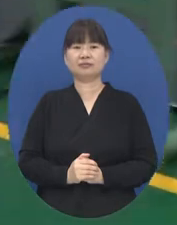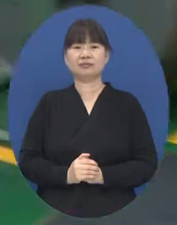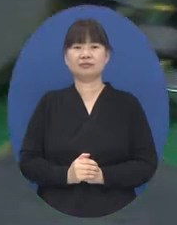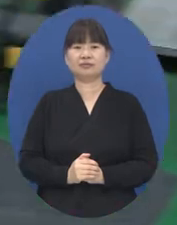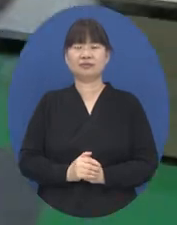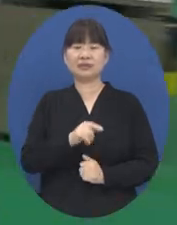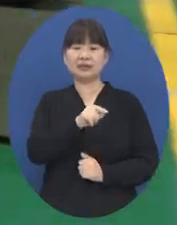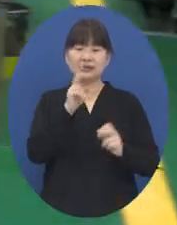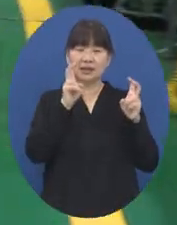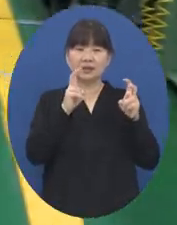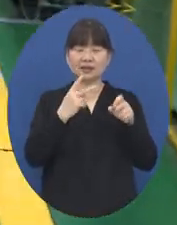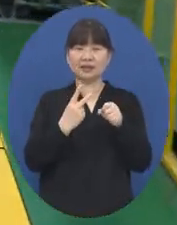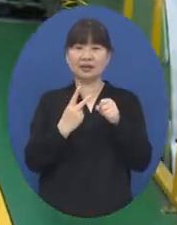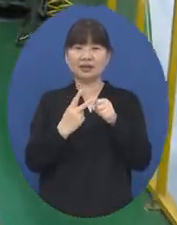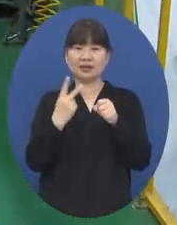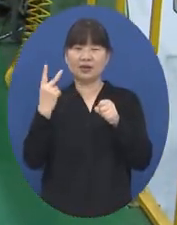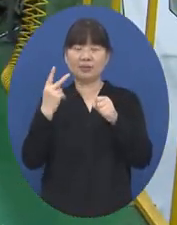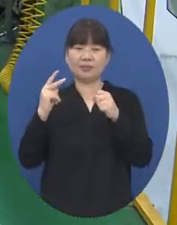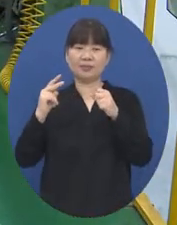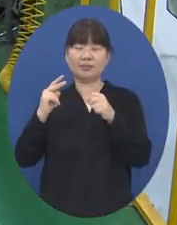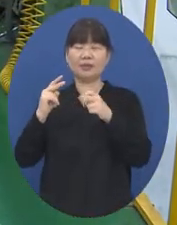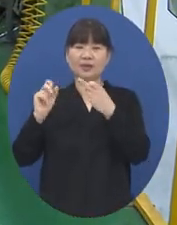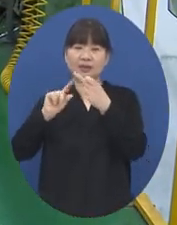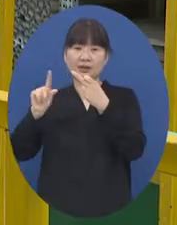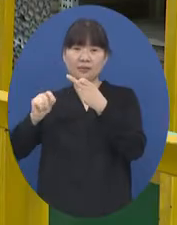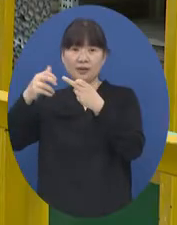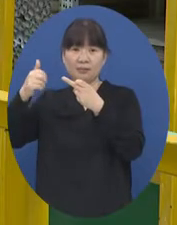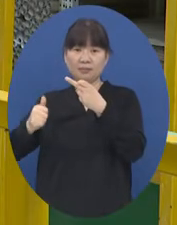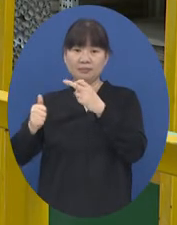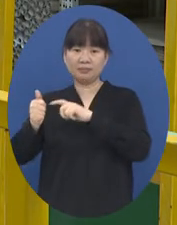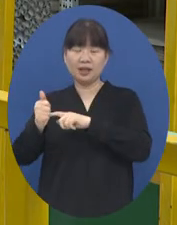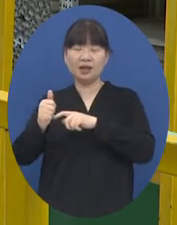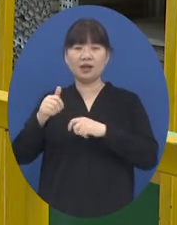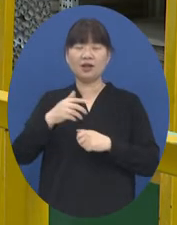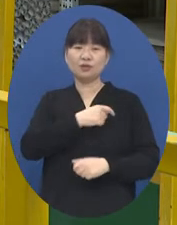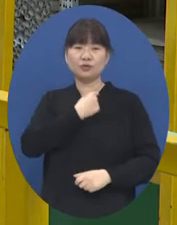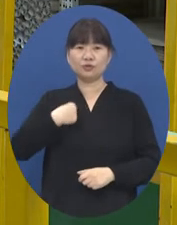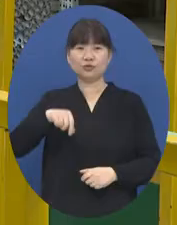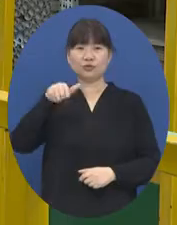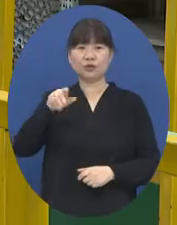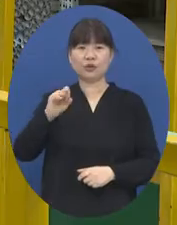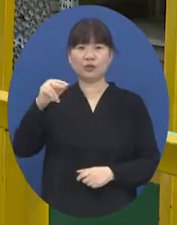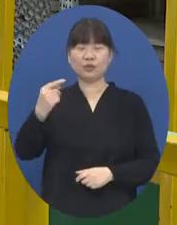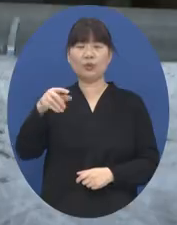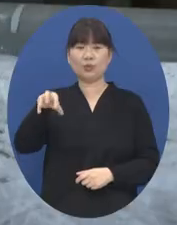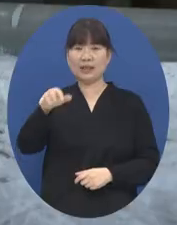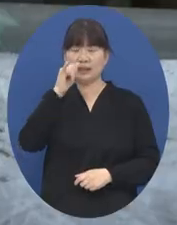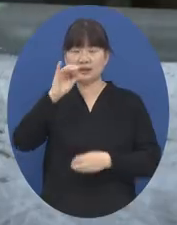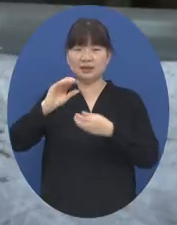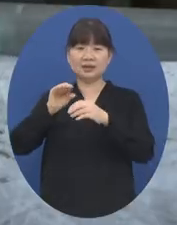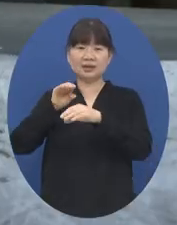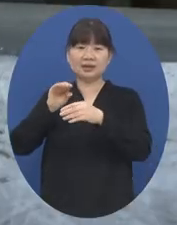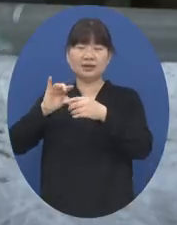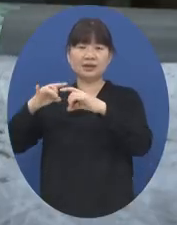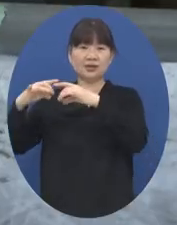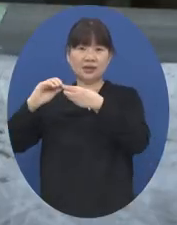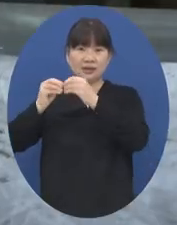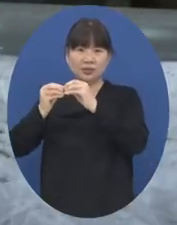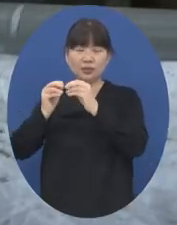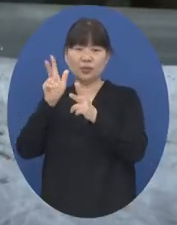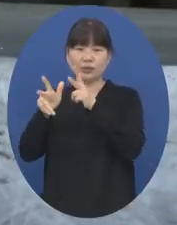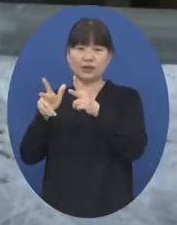이 회사는 재작년 말 중국 청도에 있는 전자 자동차 부품 소재 제조 공장을 철수하고 경기도로